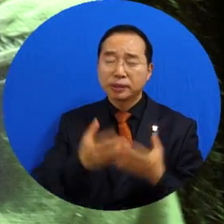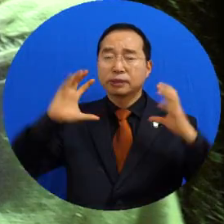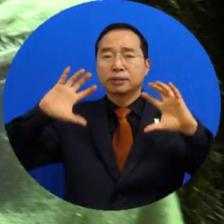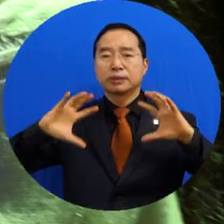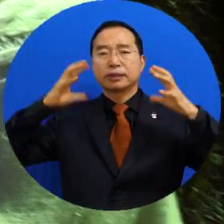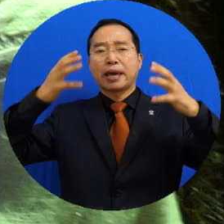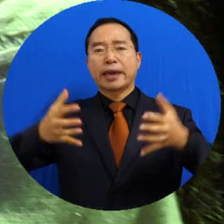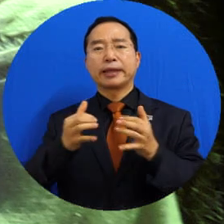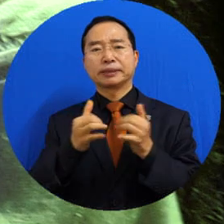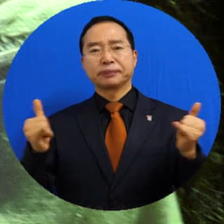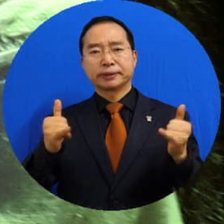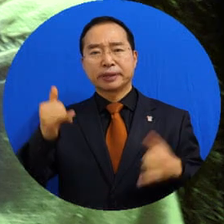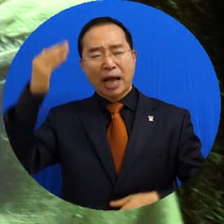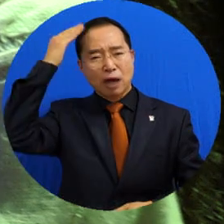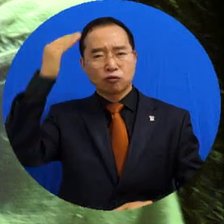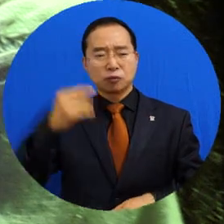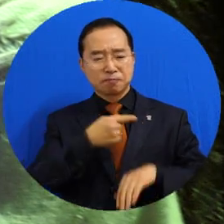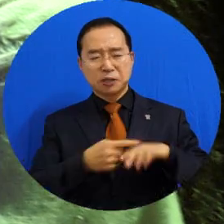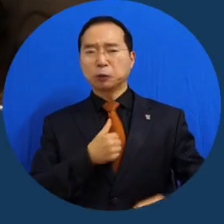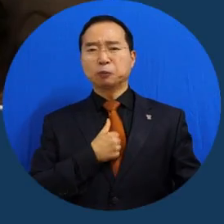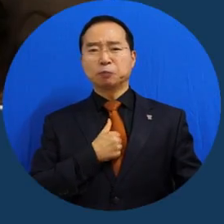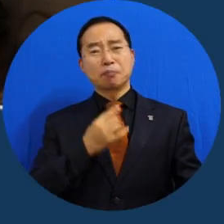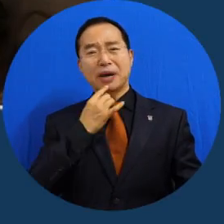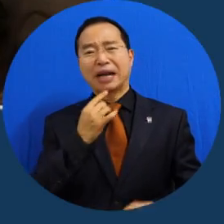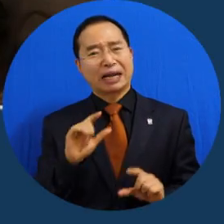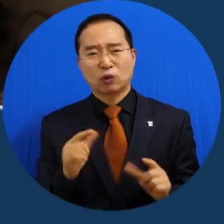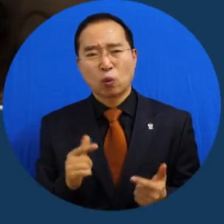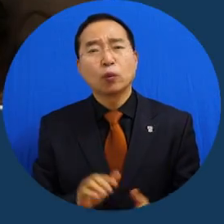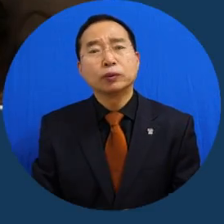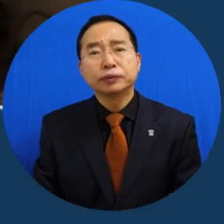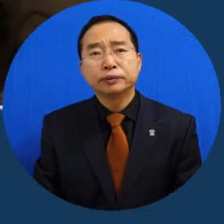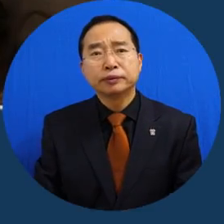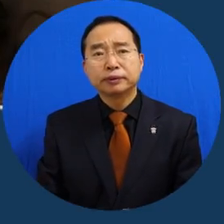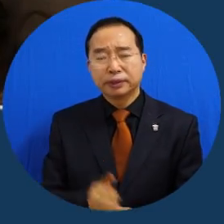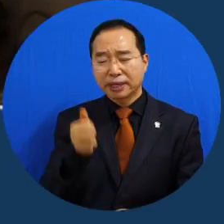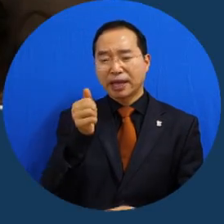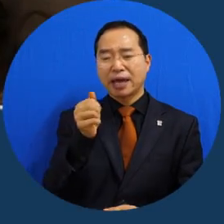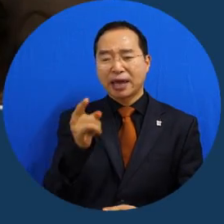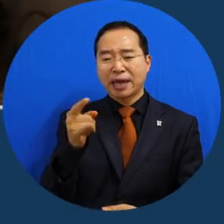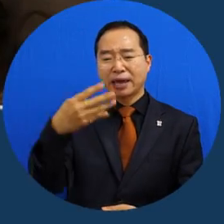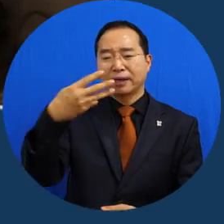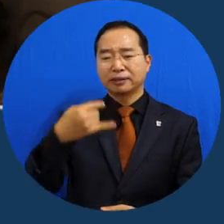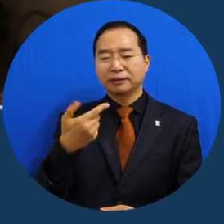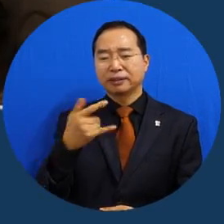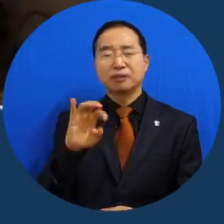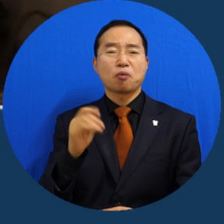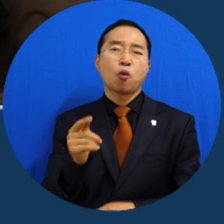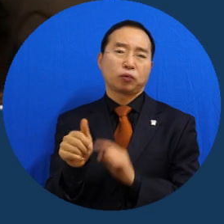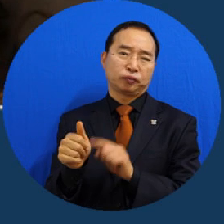생각해요. 한국 민족주의자가 되는 게 아니고. 헤로니모는 여태까지 제가 이렇게 고민하고